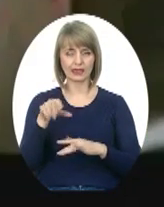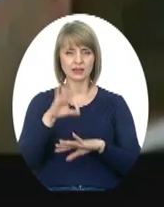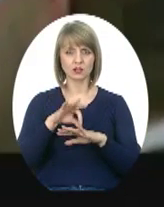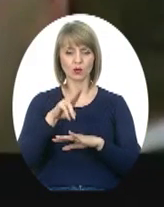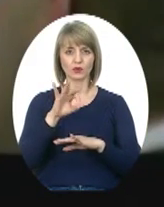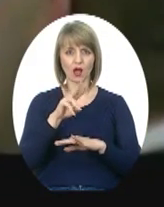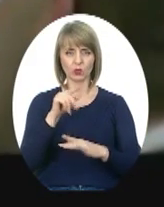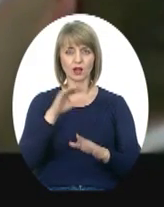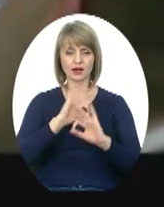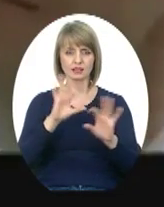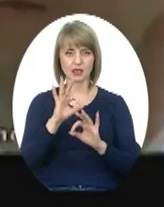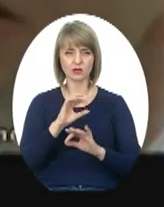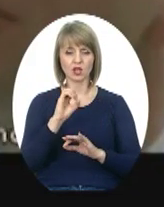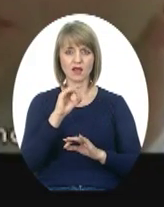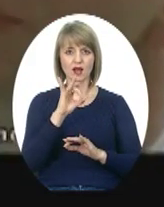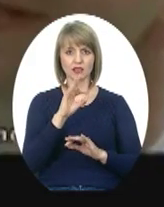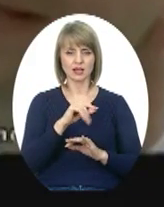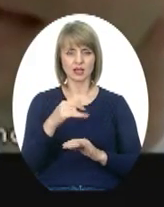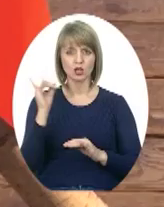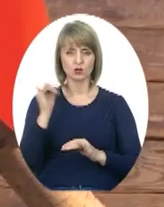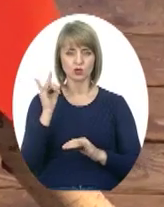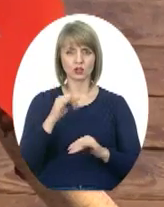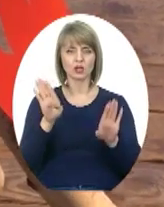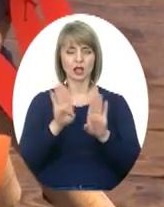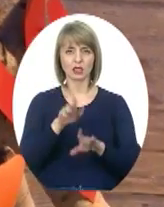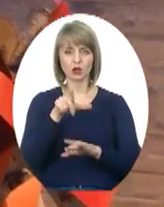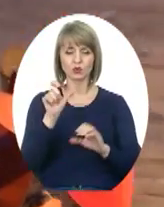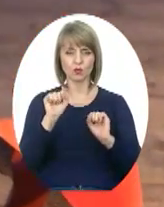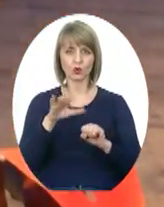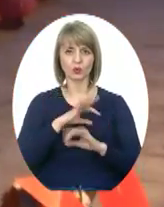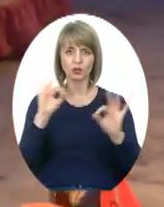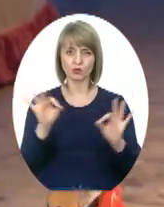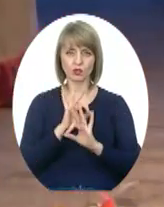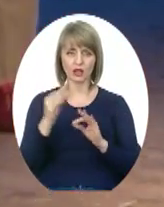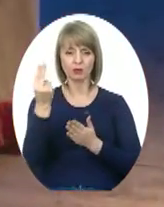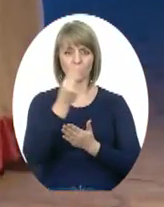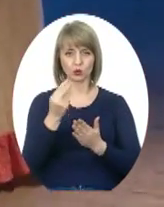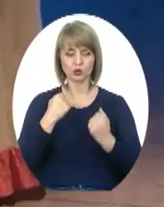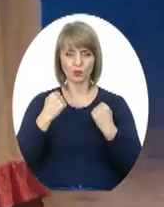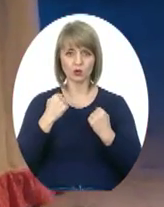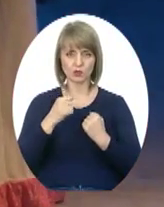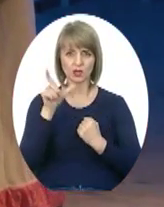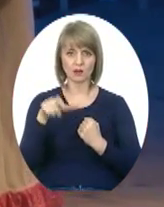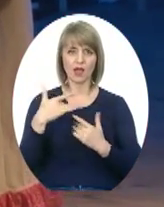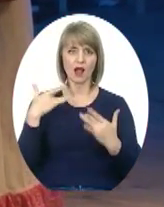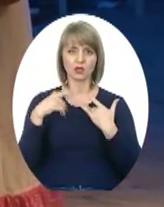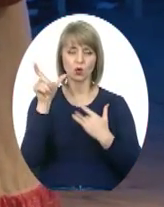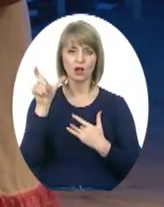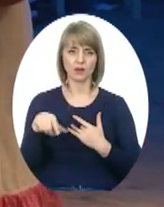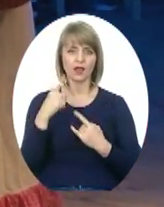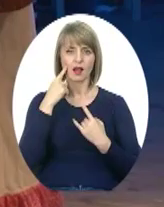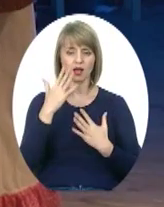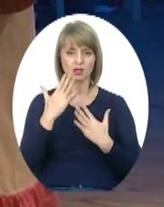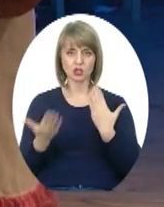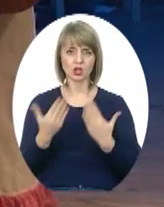синдромом Дауна рассказывают и показывают евангельские сюжеты. Такие люди могут быть и музыкантами, и художниками, и спортсменами,